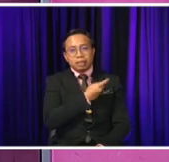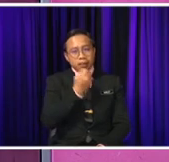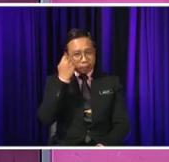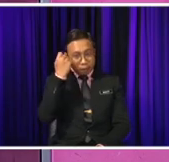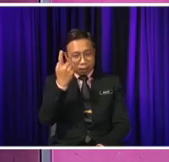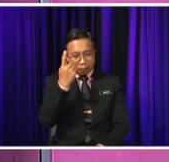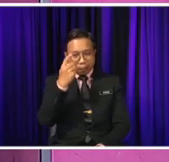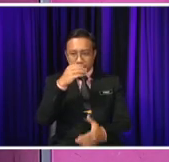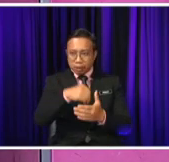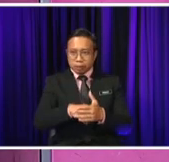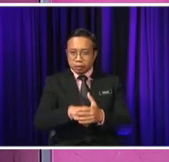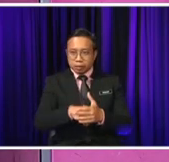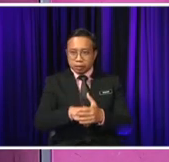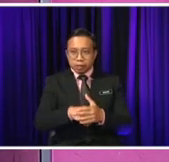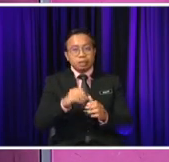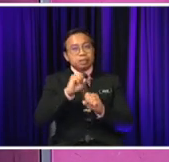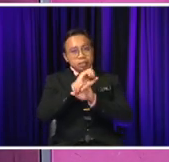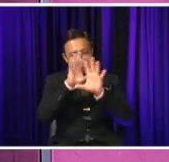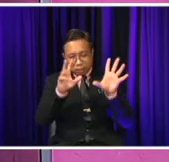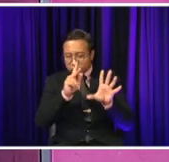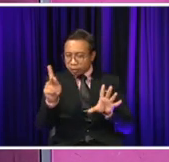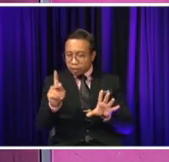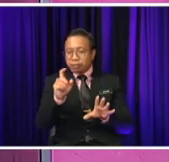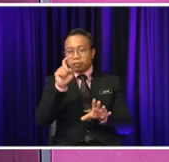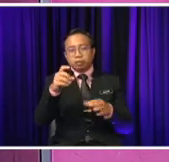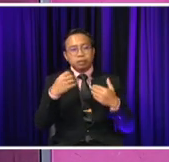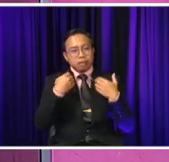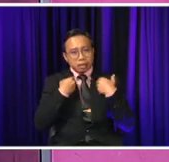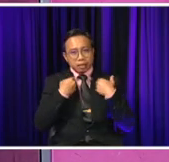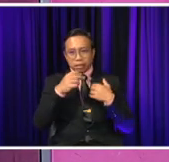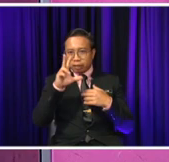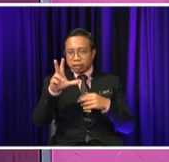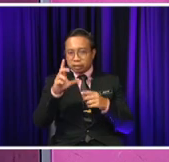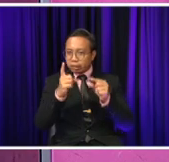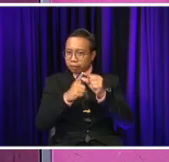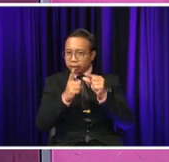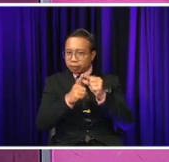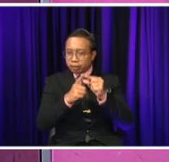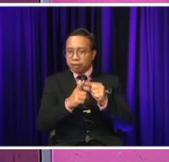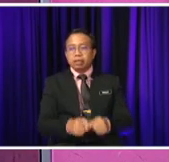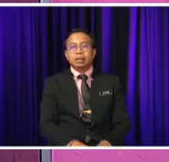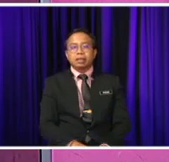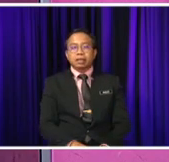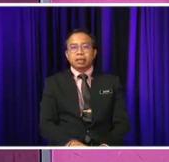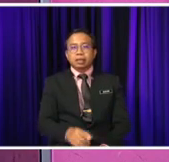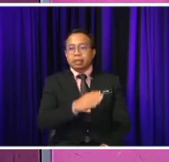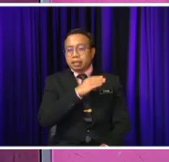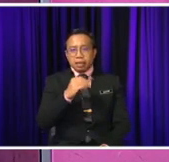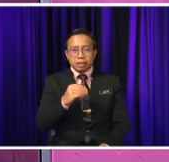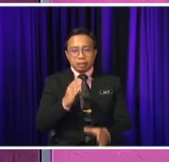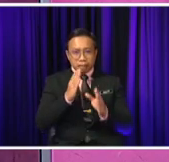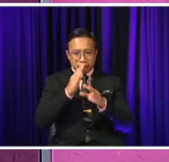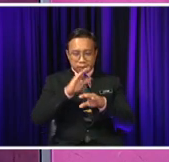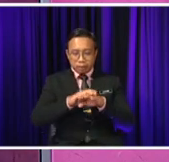dalam menjawab jelas Pak dalam menjawab saja jelas kan kita kena ada tiga patah perkataan dan ke atas paling